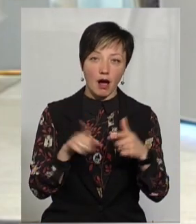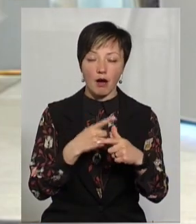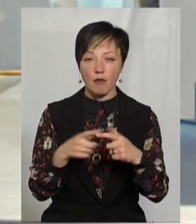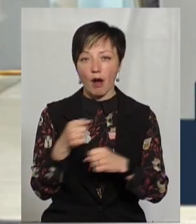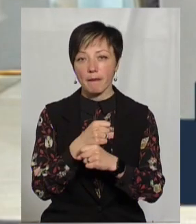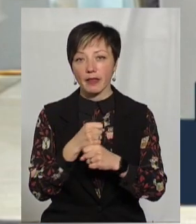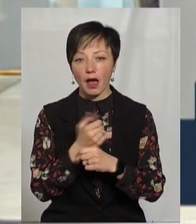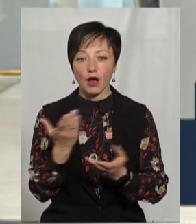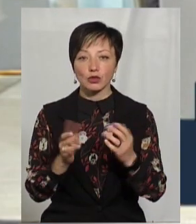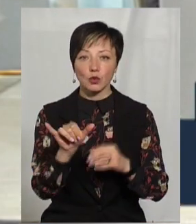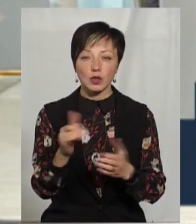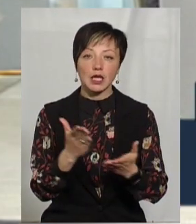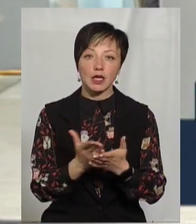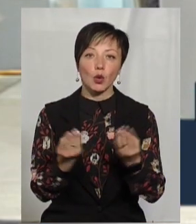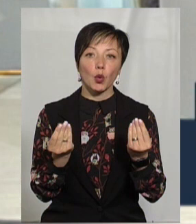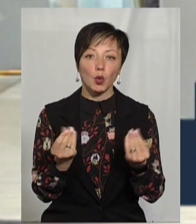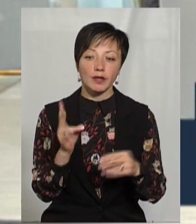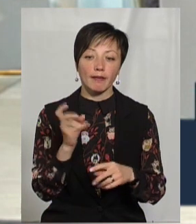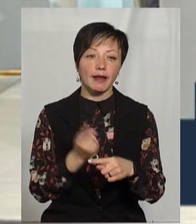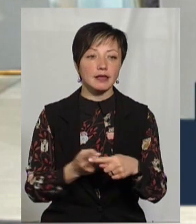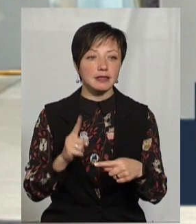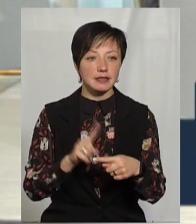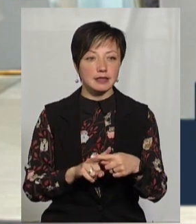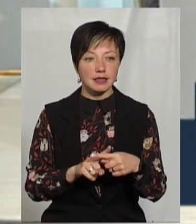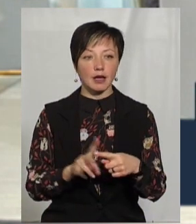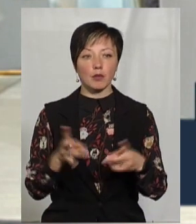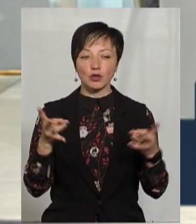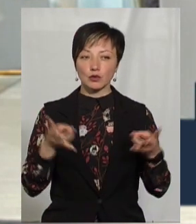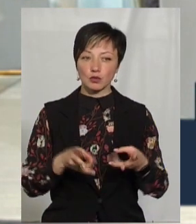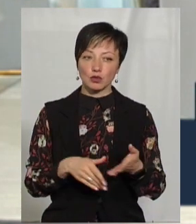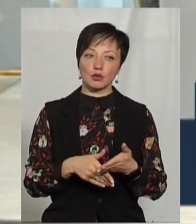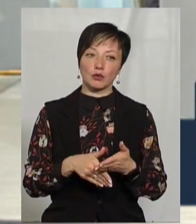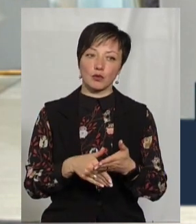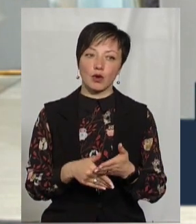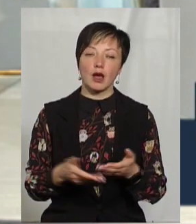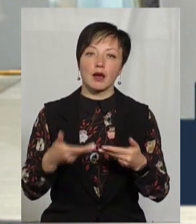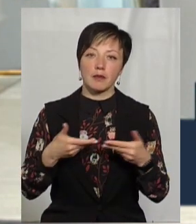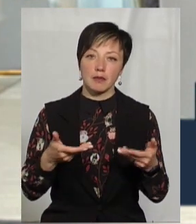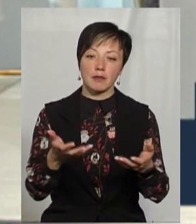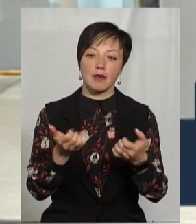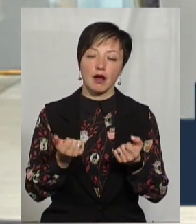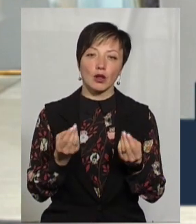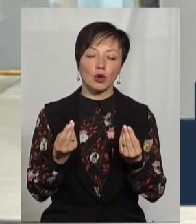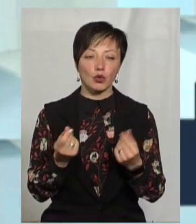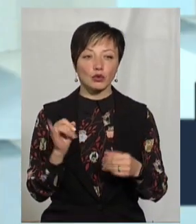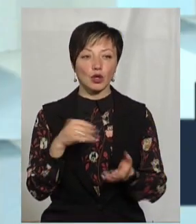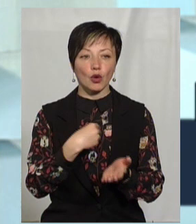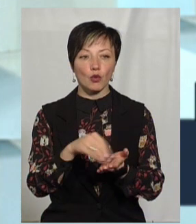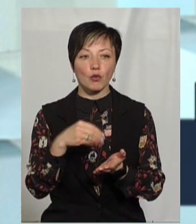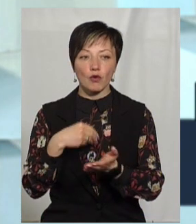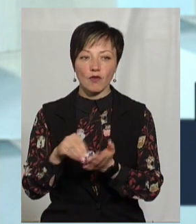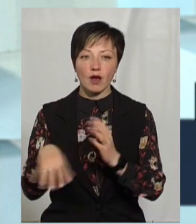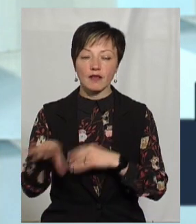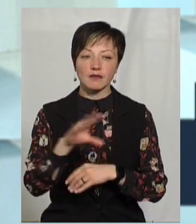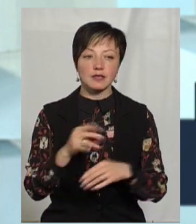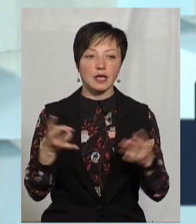якщо у них є гроші на це і вони потребують допомоги, то ми брали гроші і купували їм